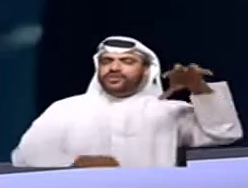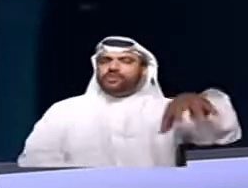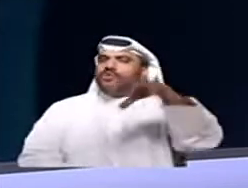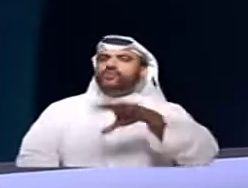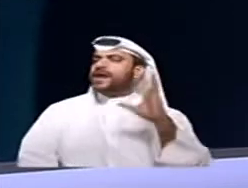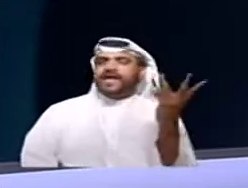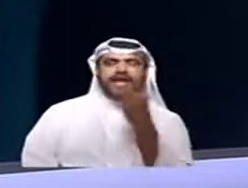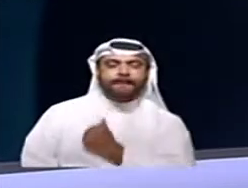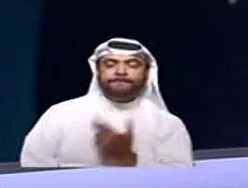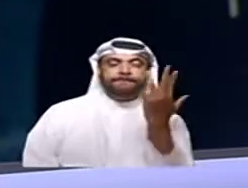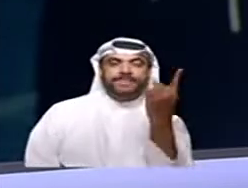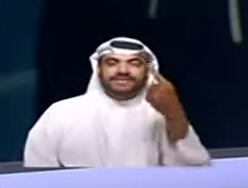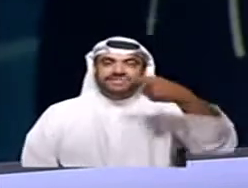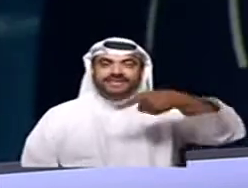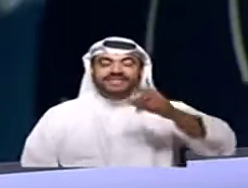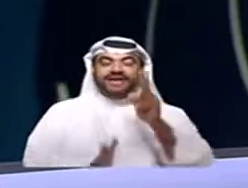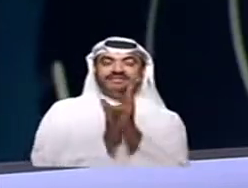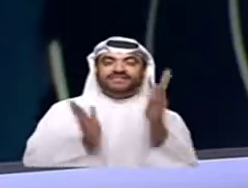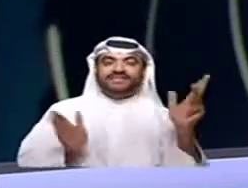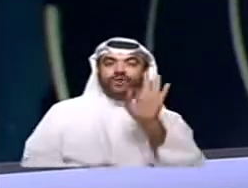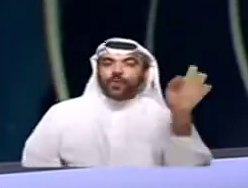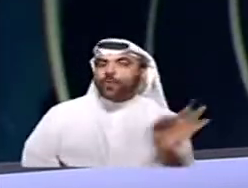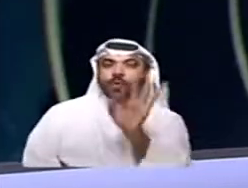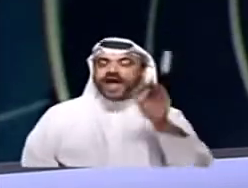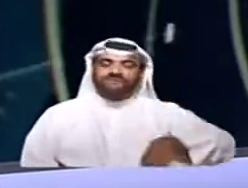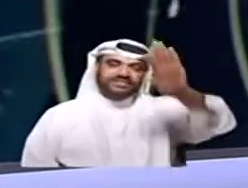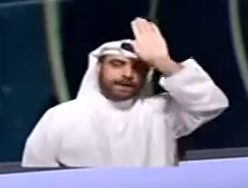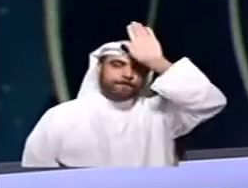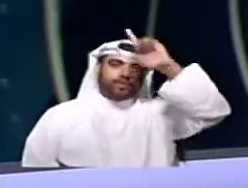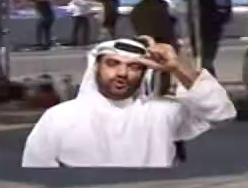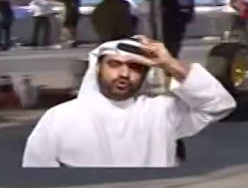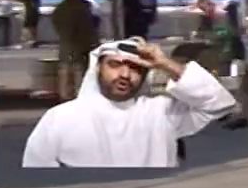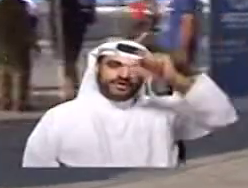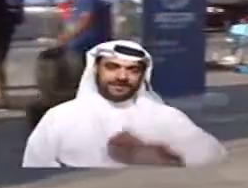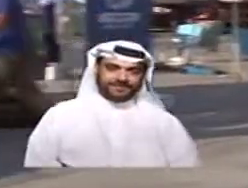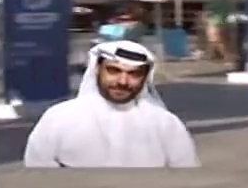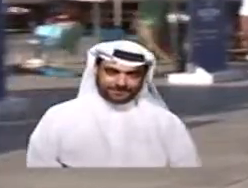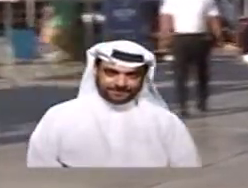ساحة مالت بيه في مدينة إسطنبول التركية.